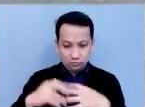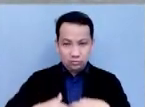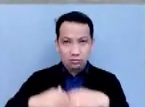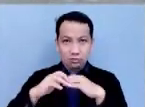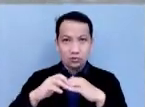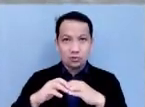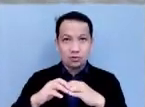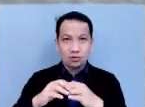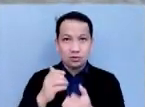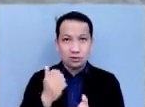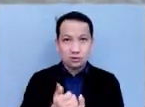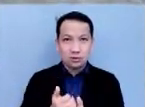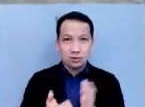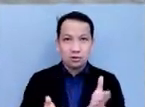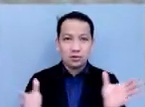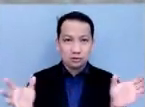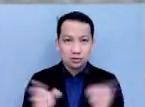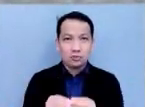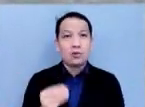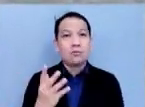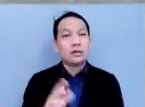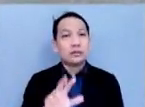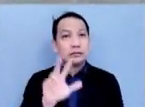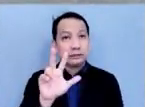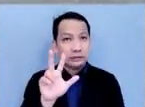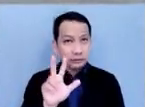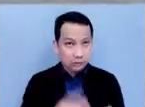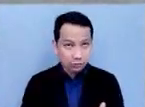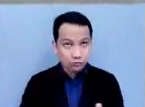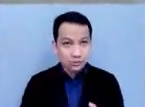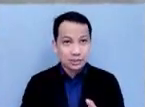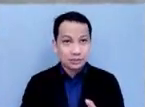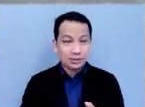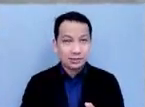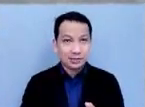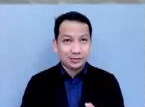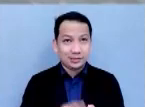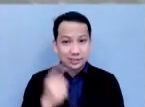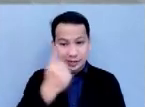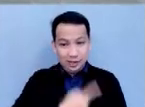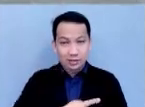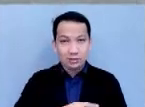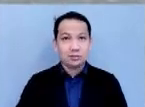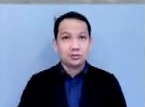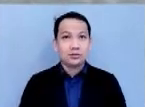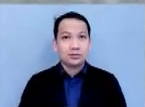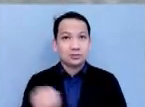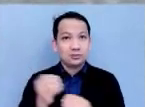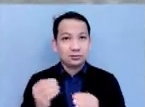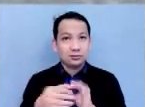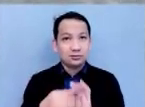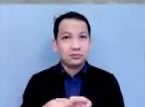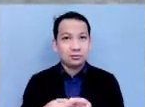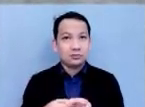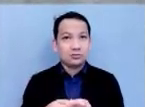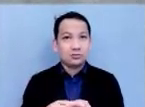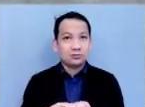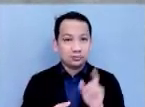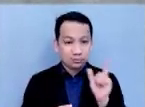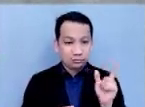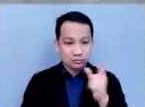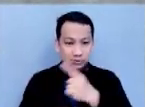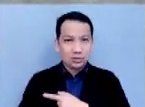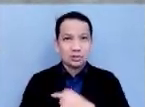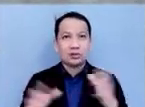At ang kanyang kita, umaabot lang naman ng hanggang 3,000 pesos per day. Ngayon, kung operational siya, lang sabihin natin, 20 days sa isang